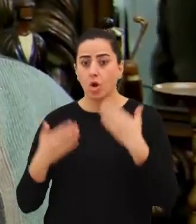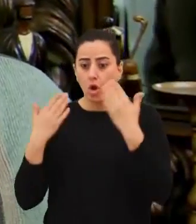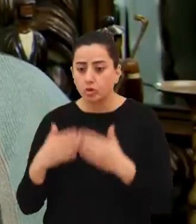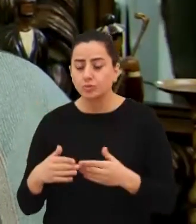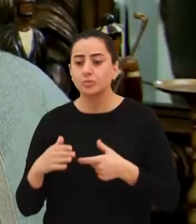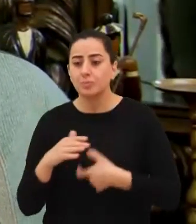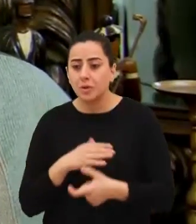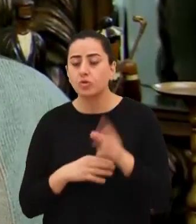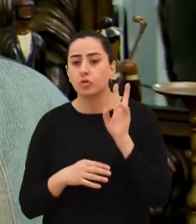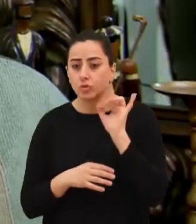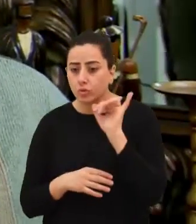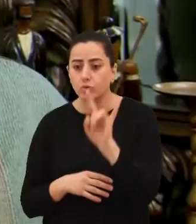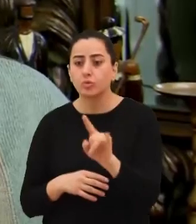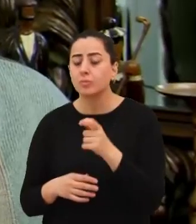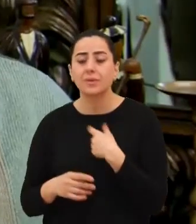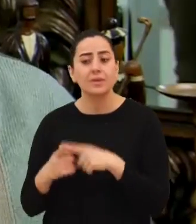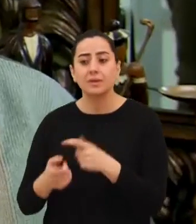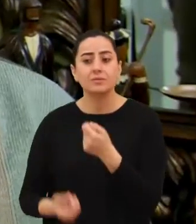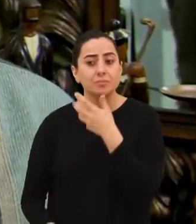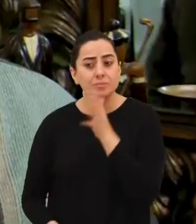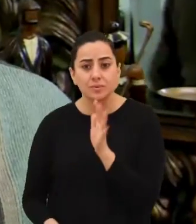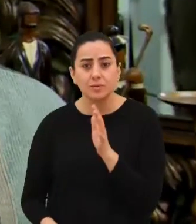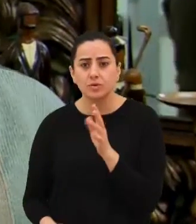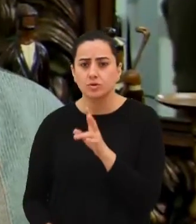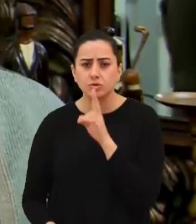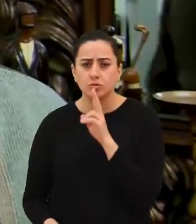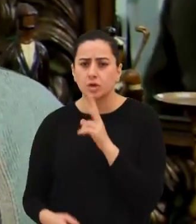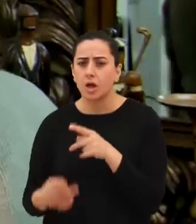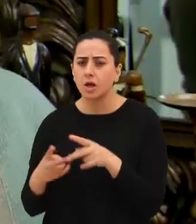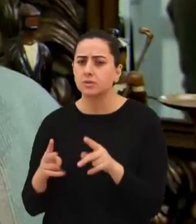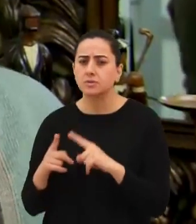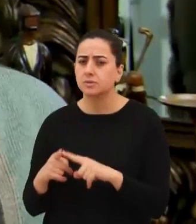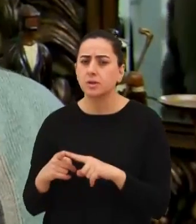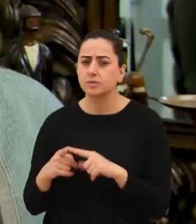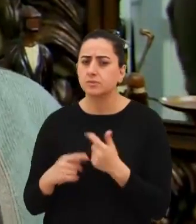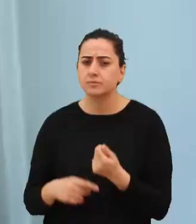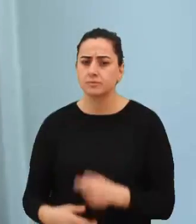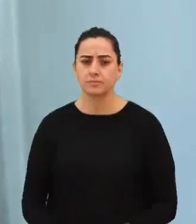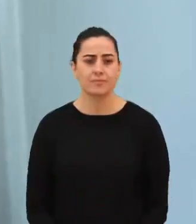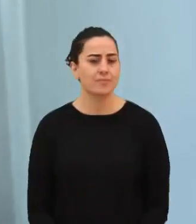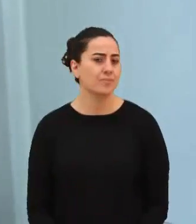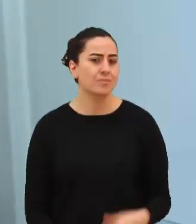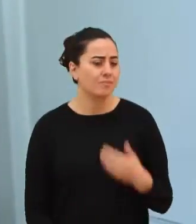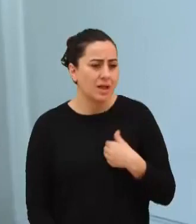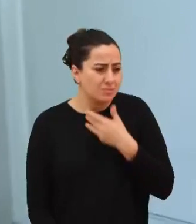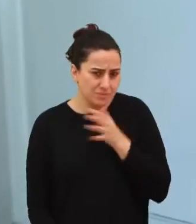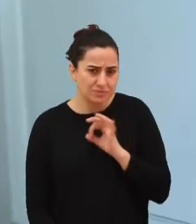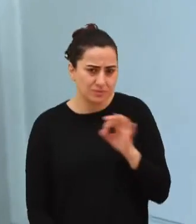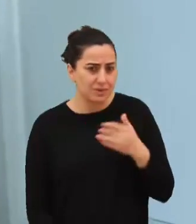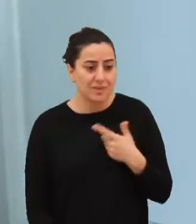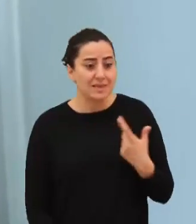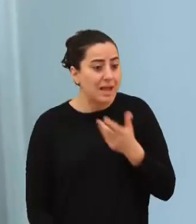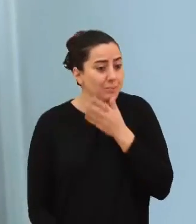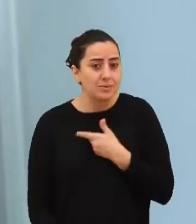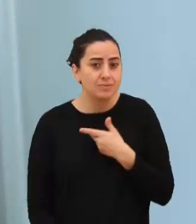metrobüse bindiğim için efendim taksi fiyatlarını bilmiyorum. En son açılış ne oldu taksinin Riyam Hanım? Nereden bileyim ben Şükrü Efendi? Ha